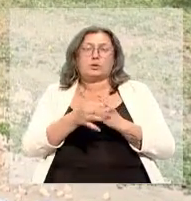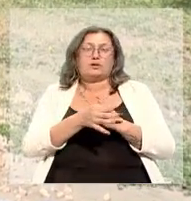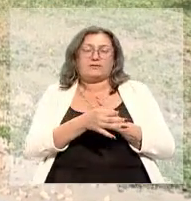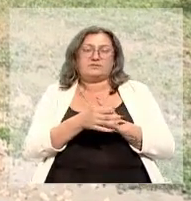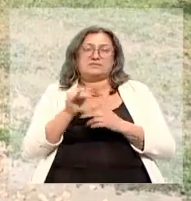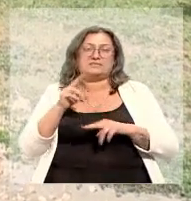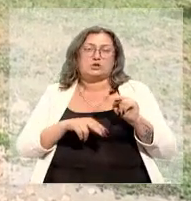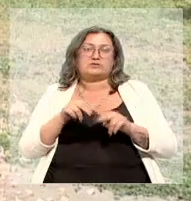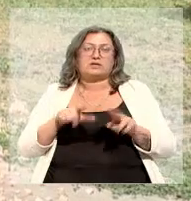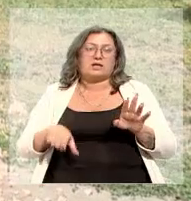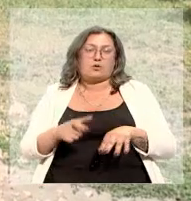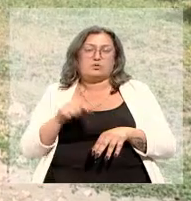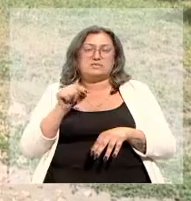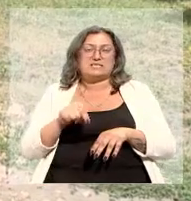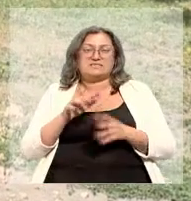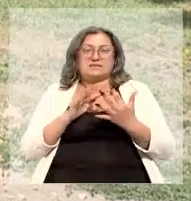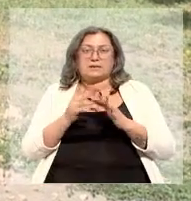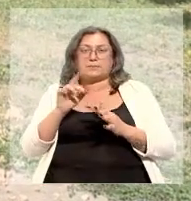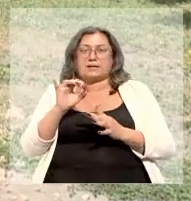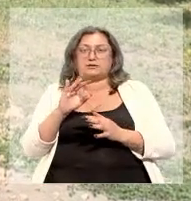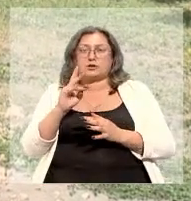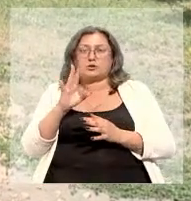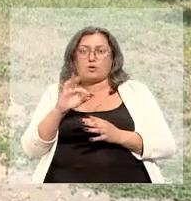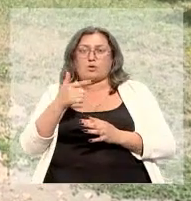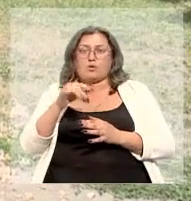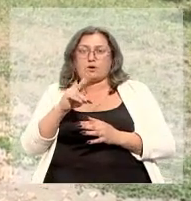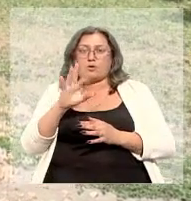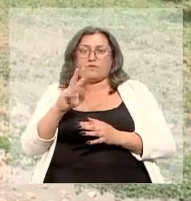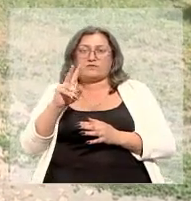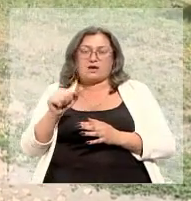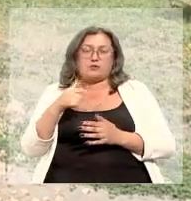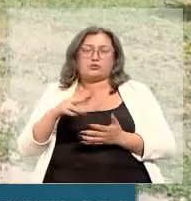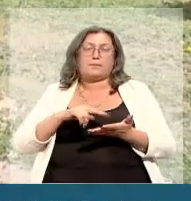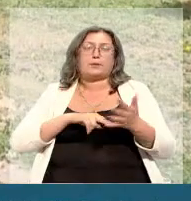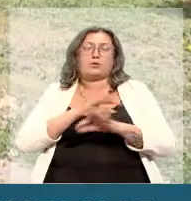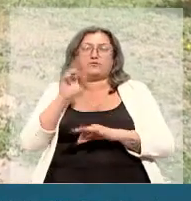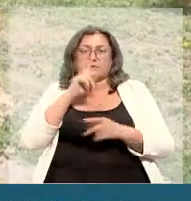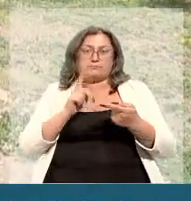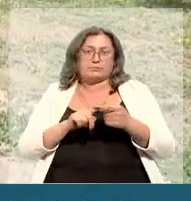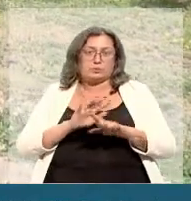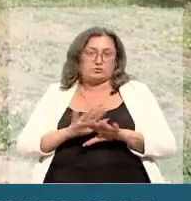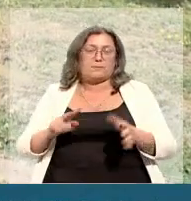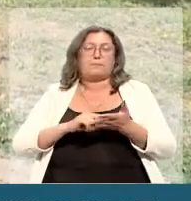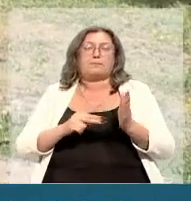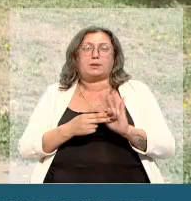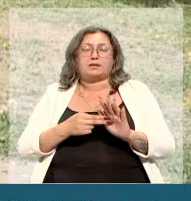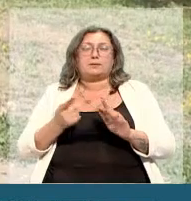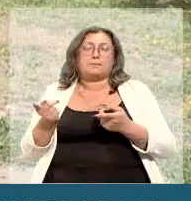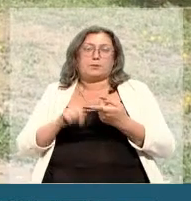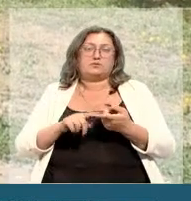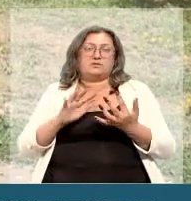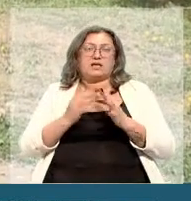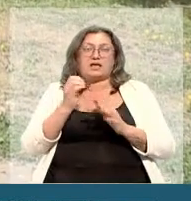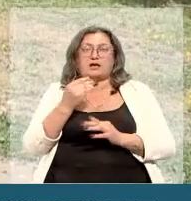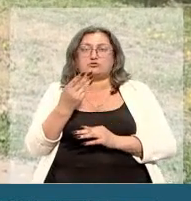пунктов и строительство дорог. Здесь, в селе Пресногорьковка, мы уже реализовали проект по водоснабжению. Теперь в планах провести водопровод в